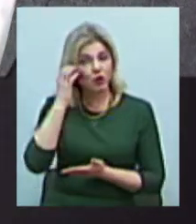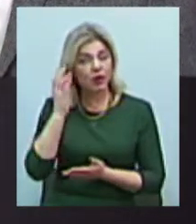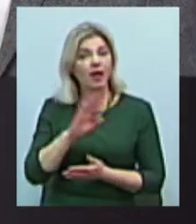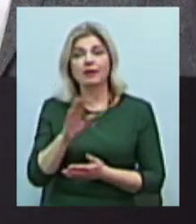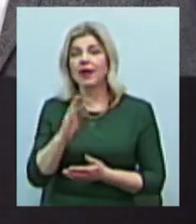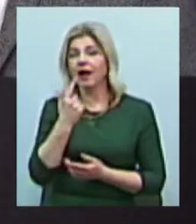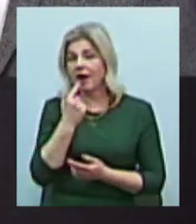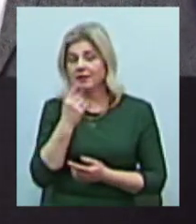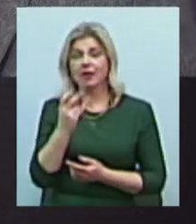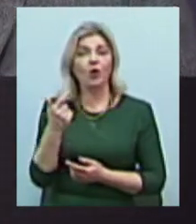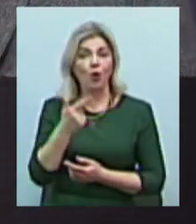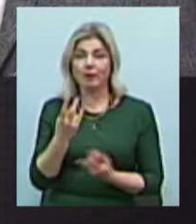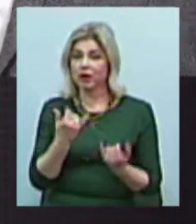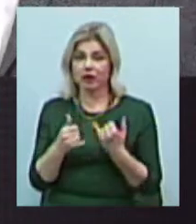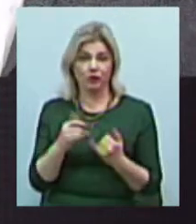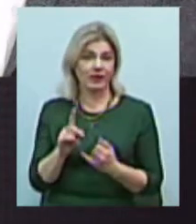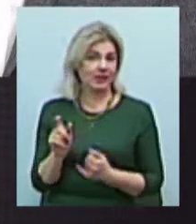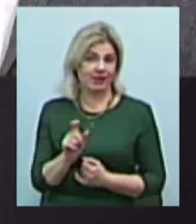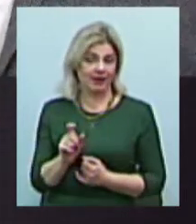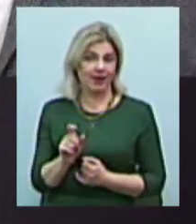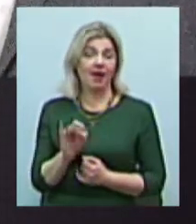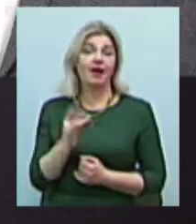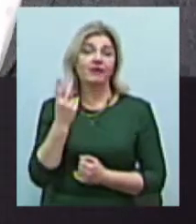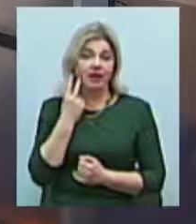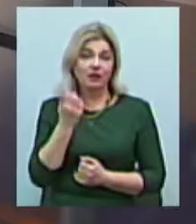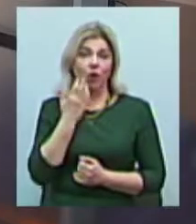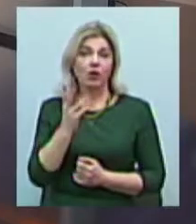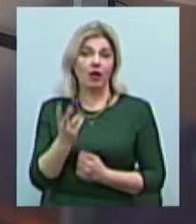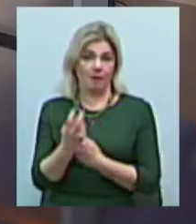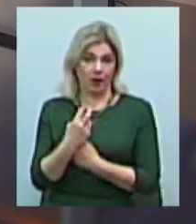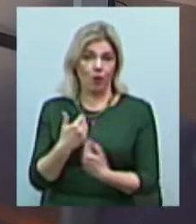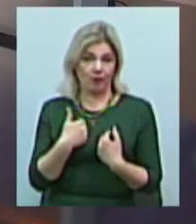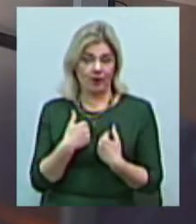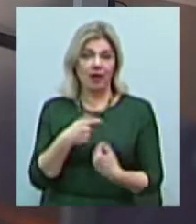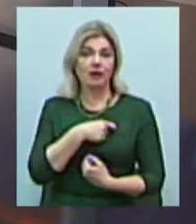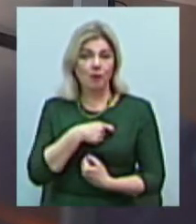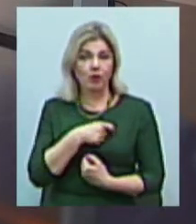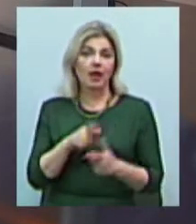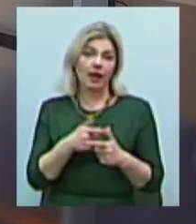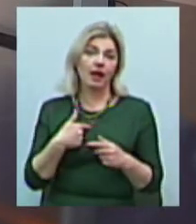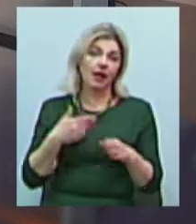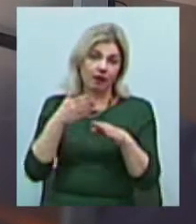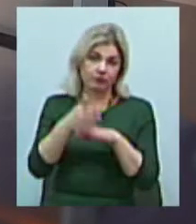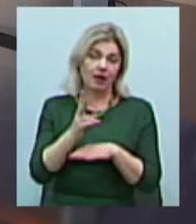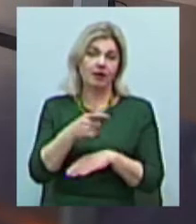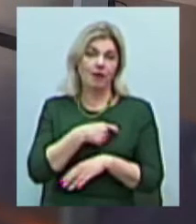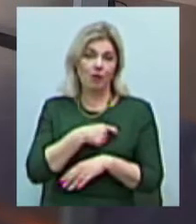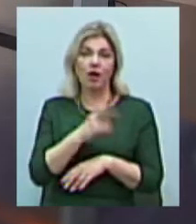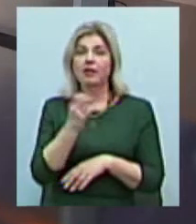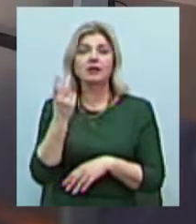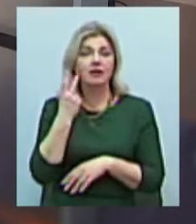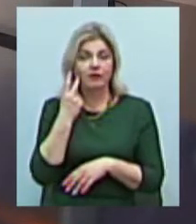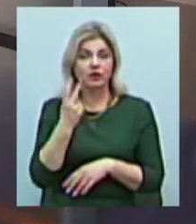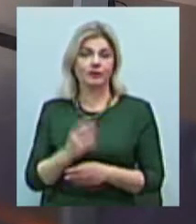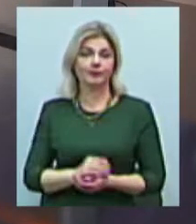жовті, не голубі, не сині. І завжди, коли до мене приходять там депутати, чи я до них приходжу, не завжди, от